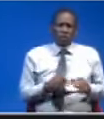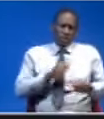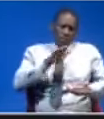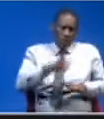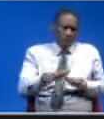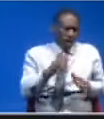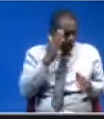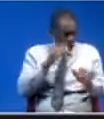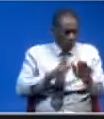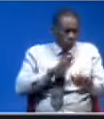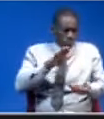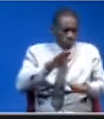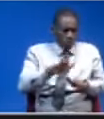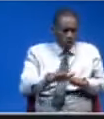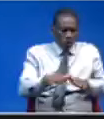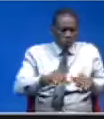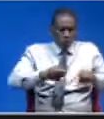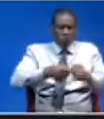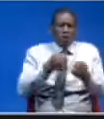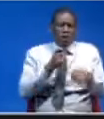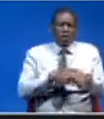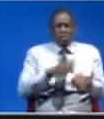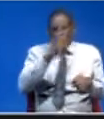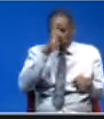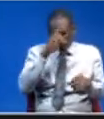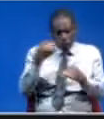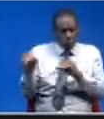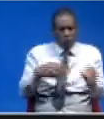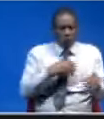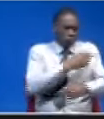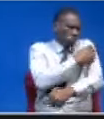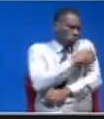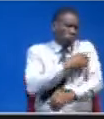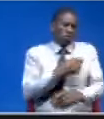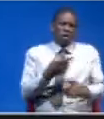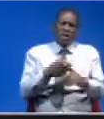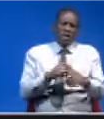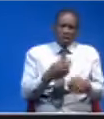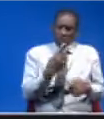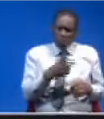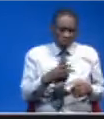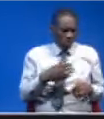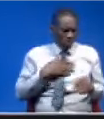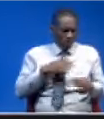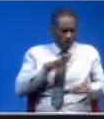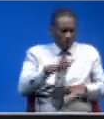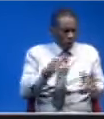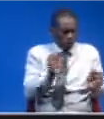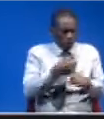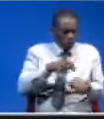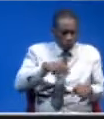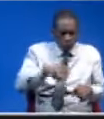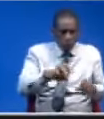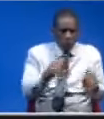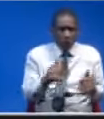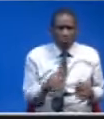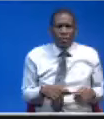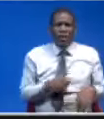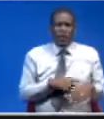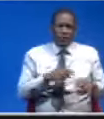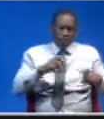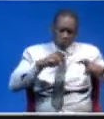kugundua wakati polisi walinipeleka Kongowea pale hospitali. Ndio baadaye nika notice mguu haiwezi kanyaga chini kwenda